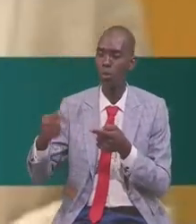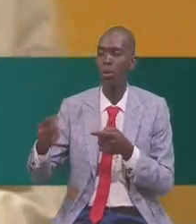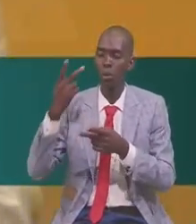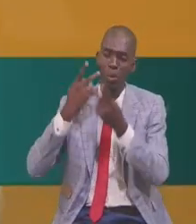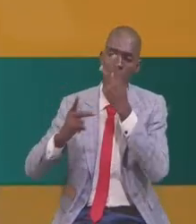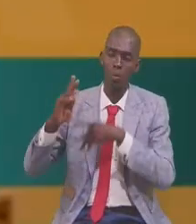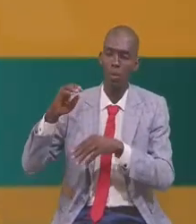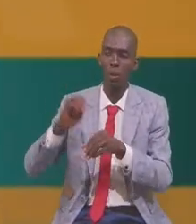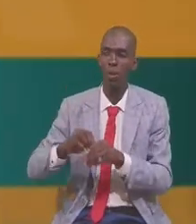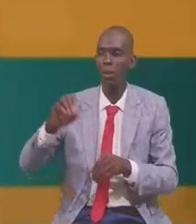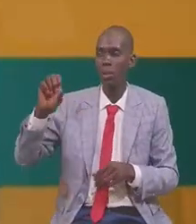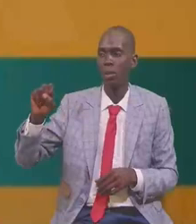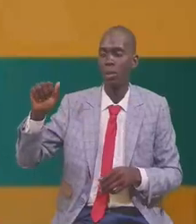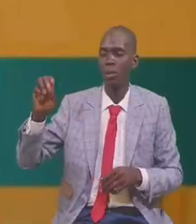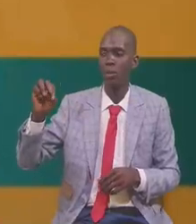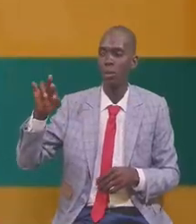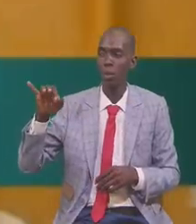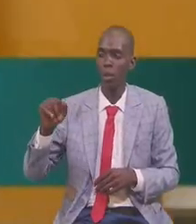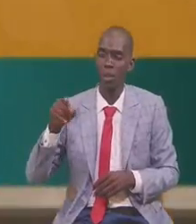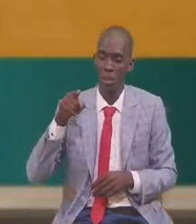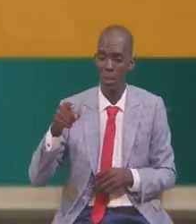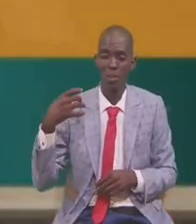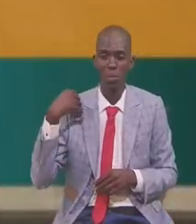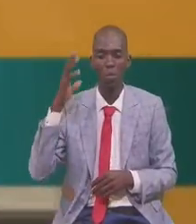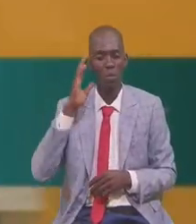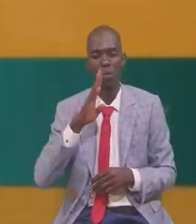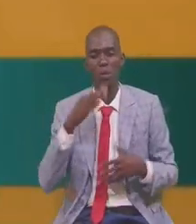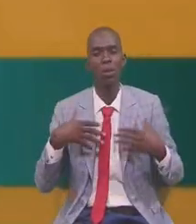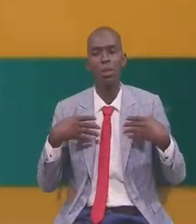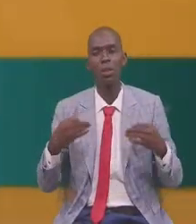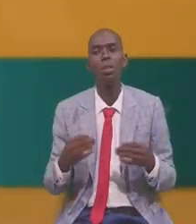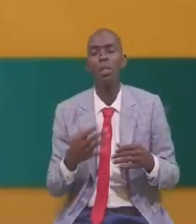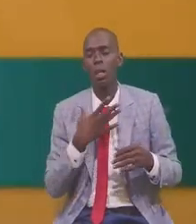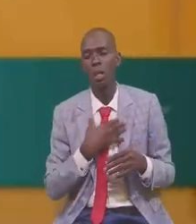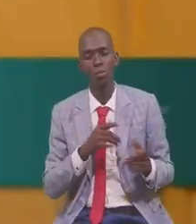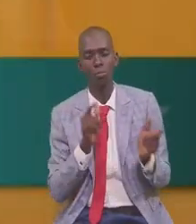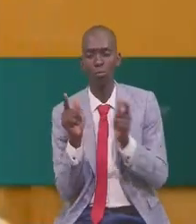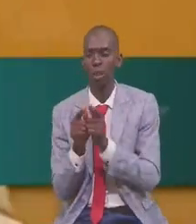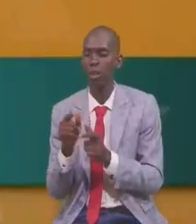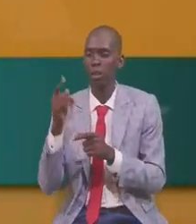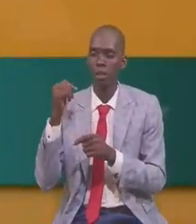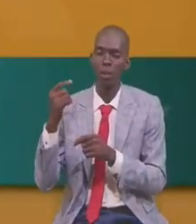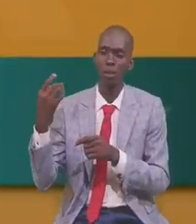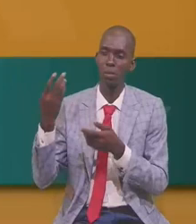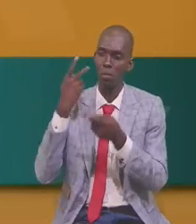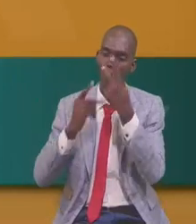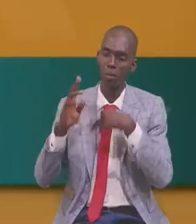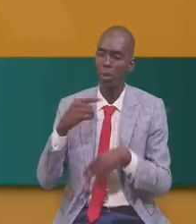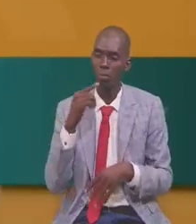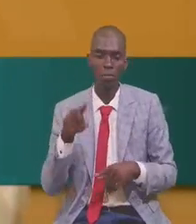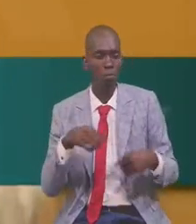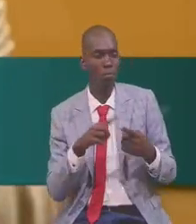sa lèpre. Connaissez. va te plonger dans le Jourdain, ta chair